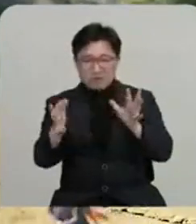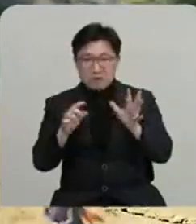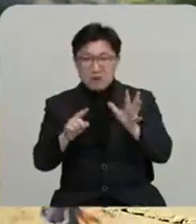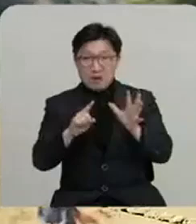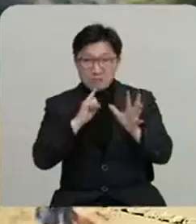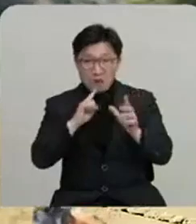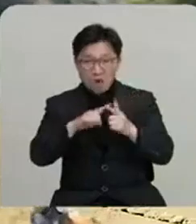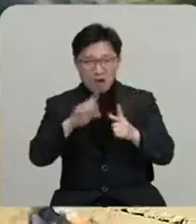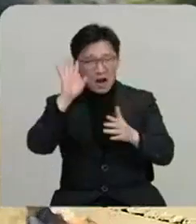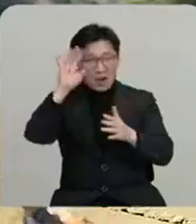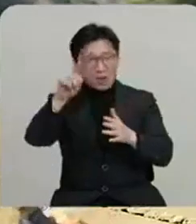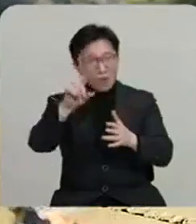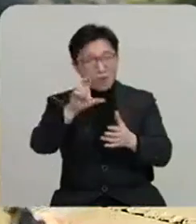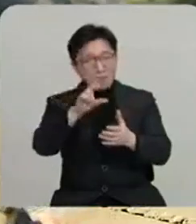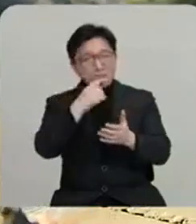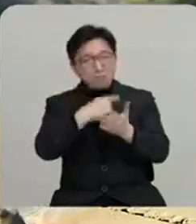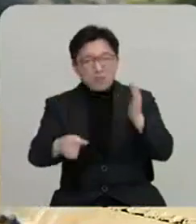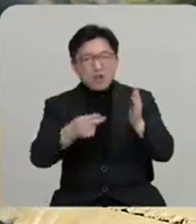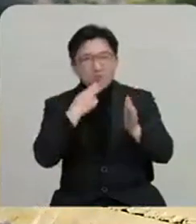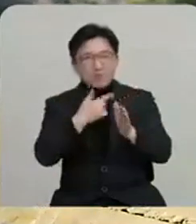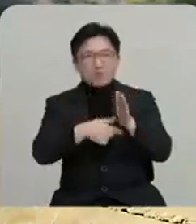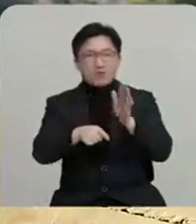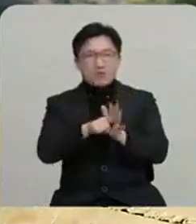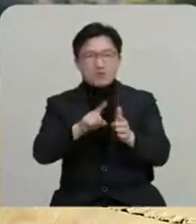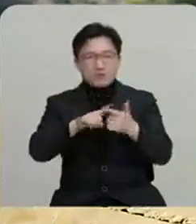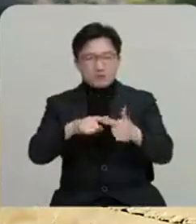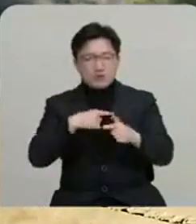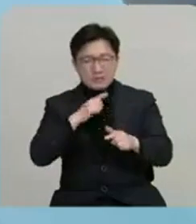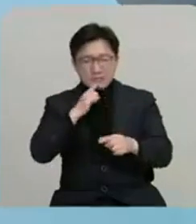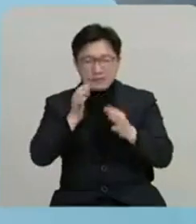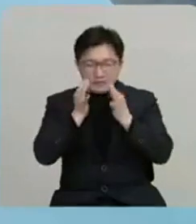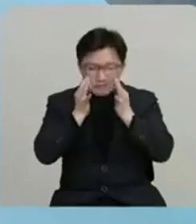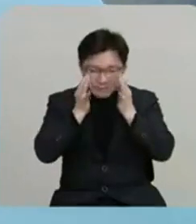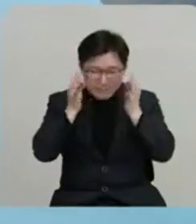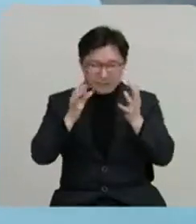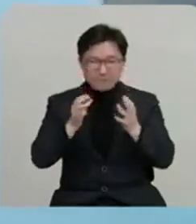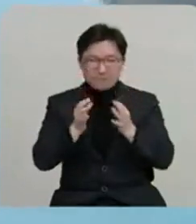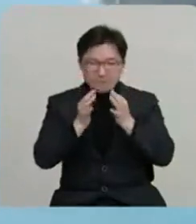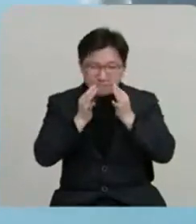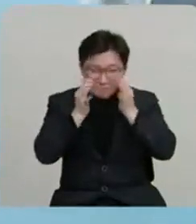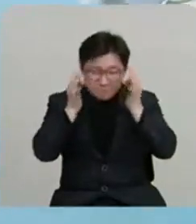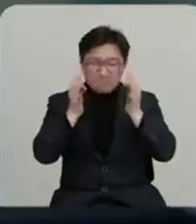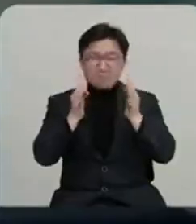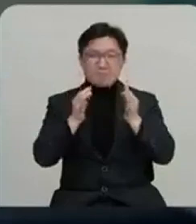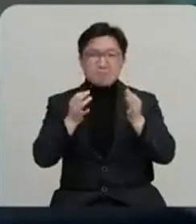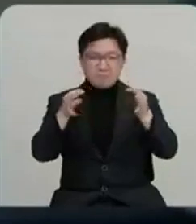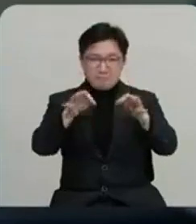하기 위해서 항상 정성껏 산식을 지내고 있습니다.